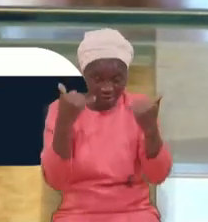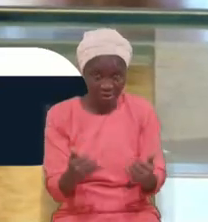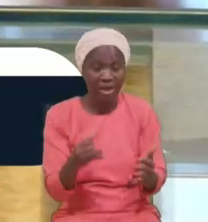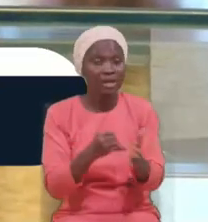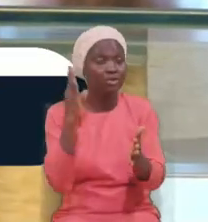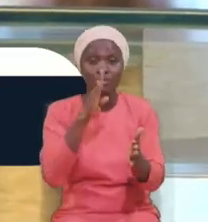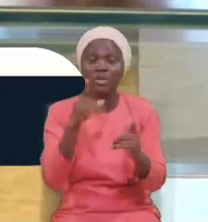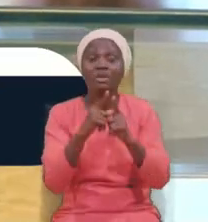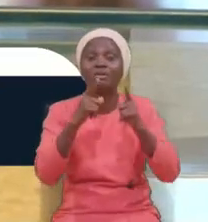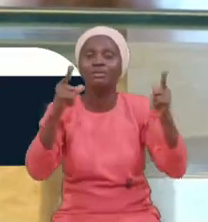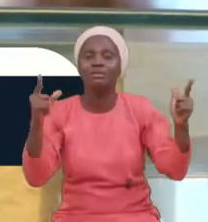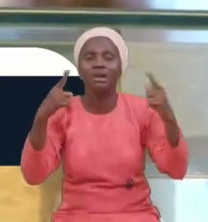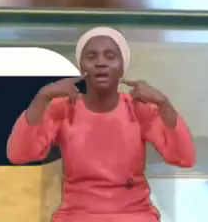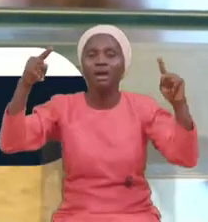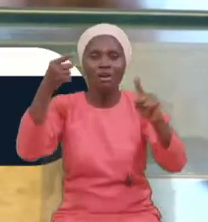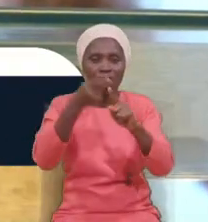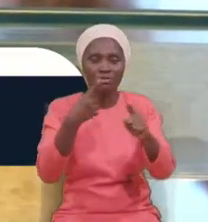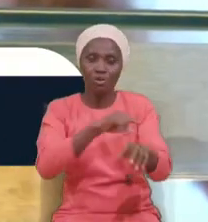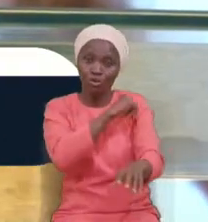une plus grande publicité à la nation.